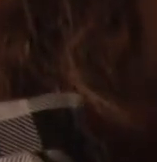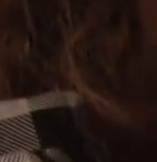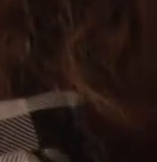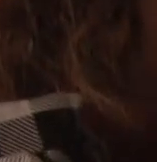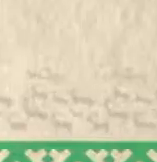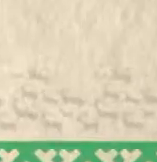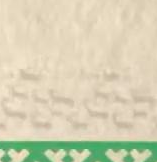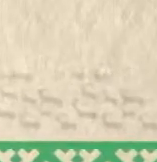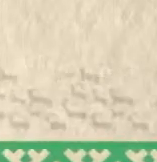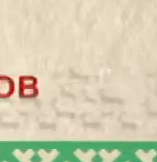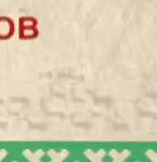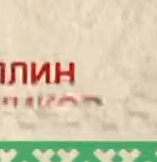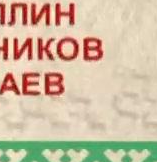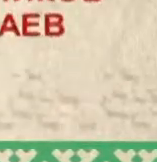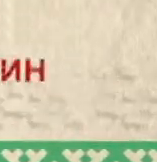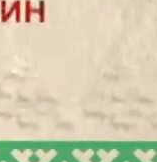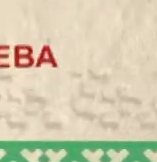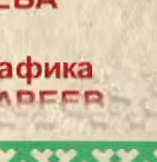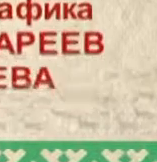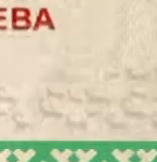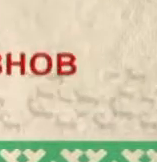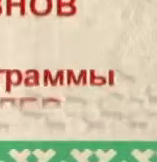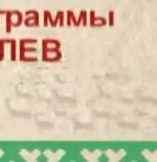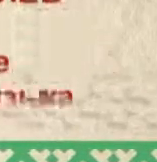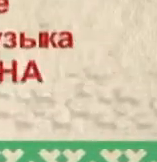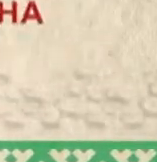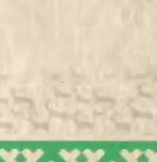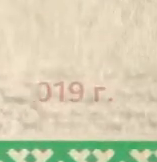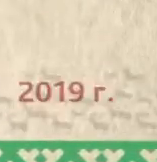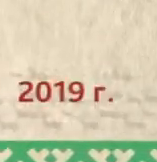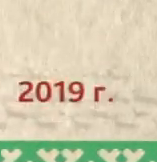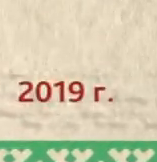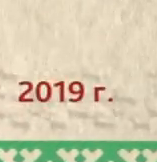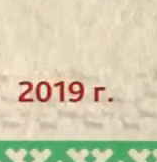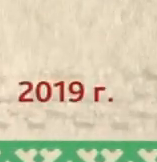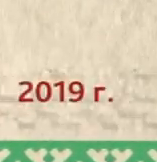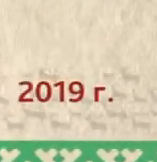забавный и смешной, барабашка, барабашка, встречи мы хотим с тобой.